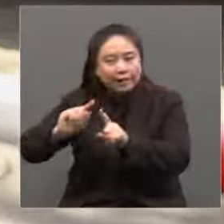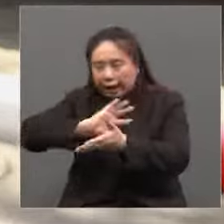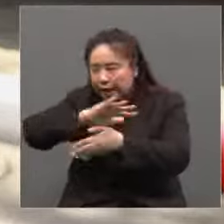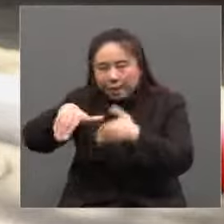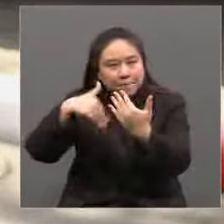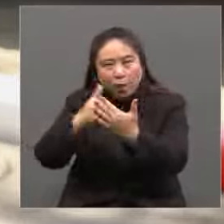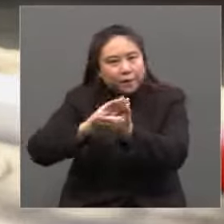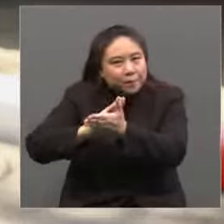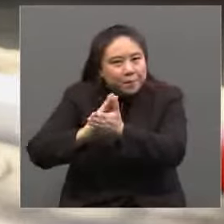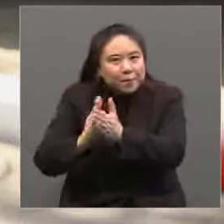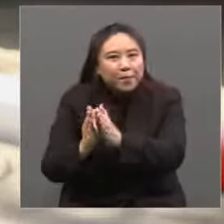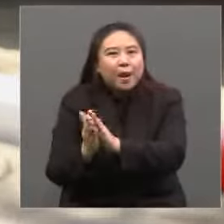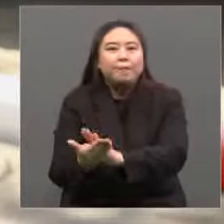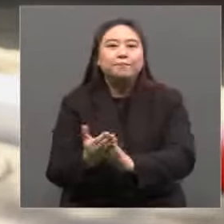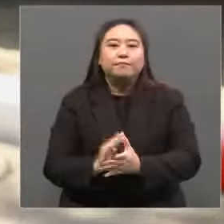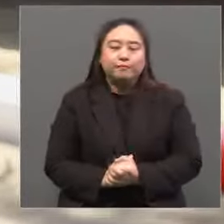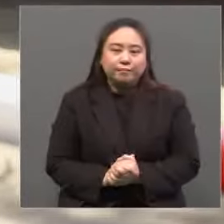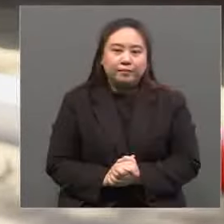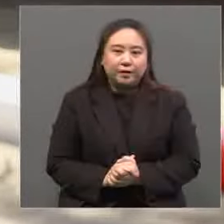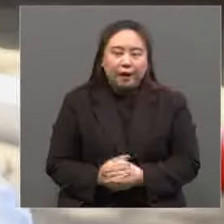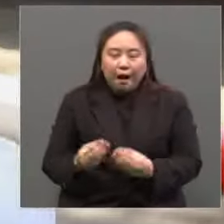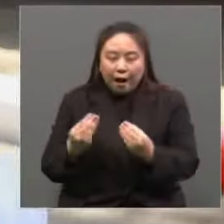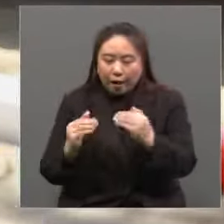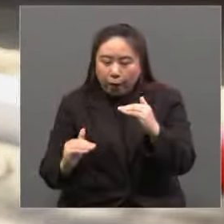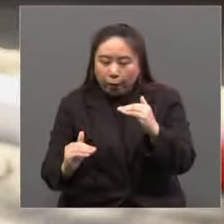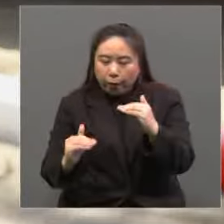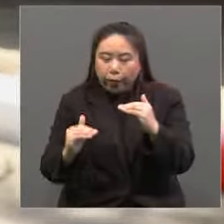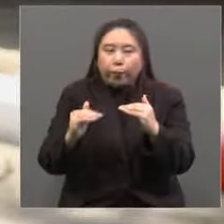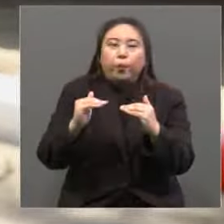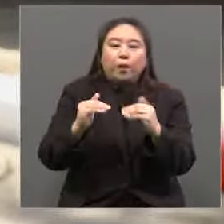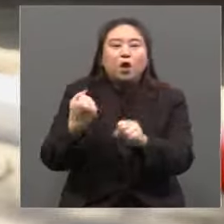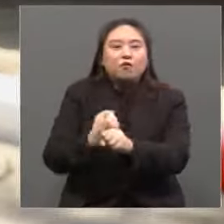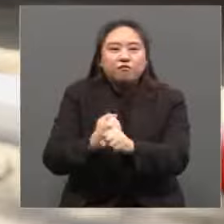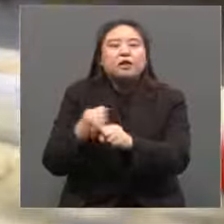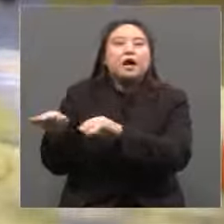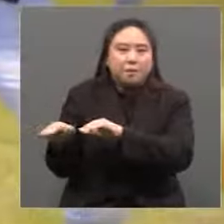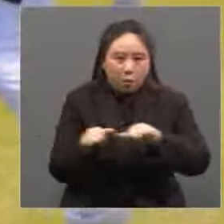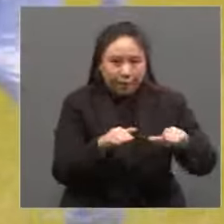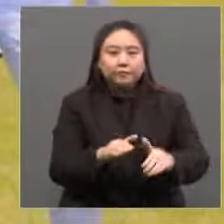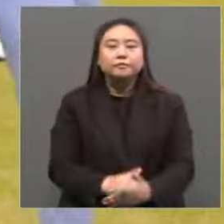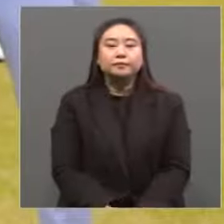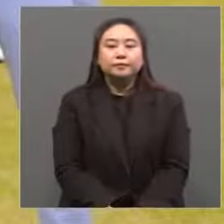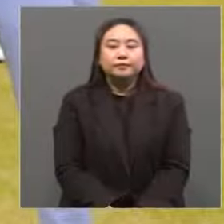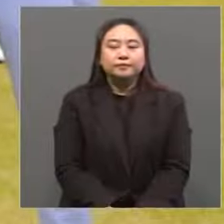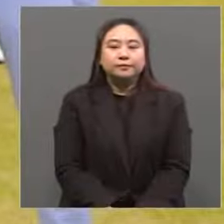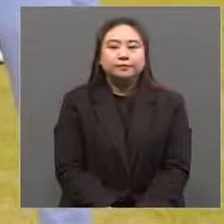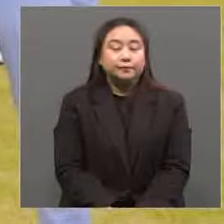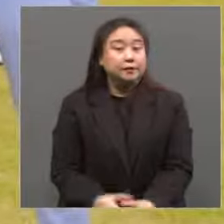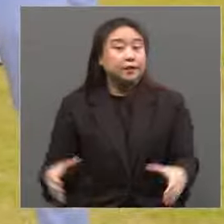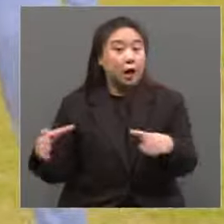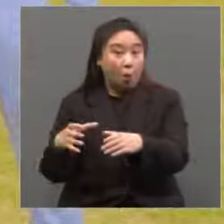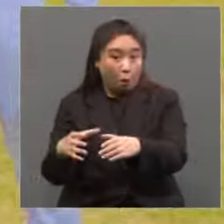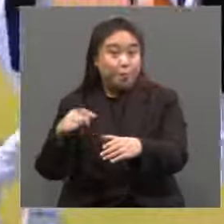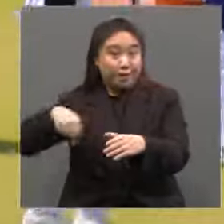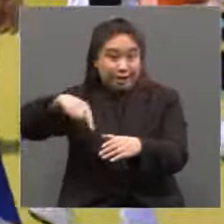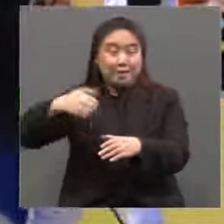ยเพื่อที่จะให้เกิดความเท่ากันแล้วก็ค่อยๆฝึกไปพร้อมๆกัน ในวงโยธวาทิตแต่ละวงประ